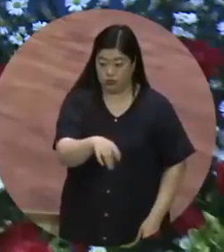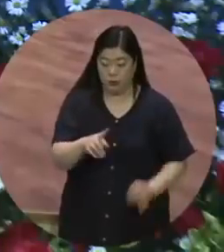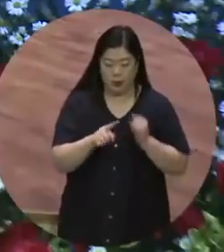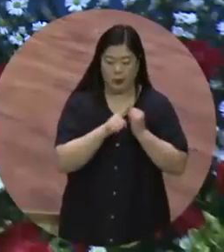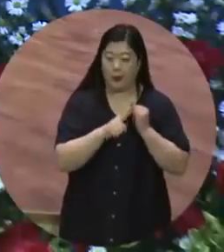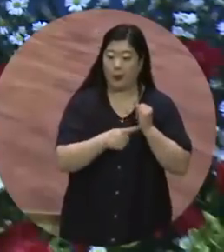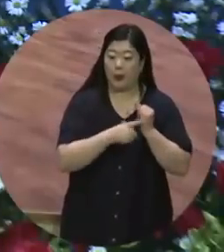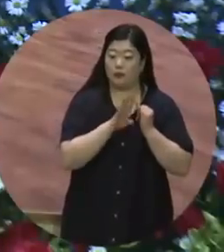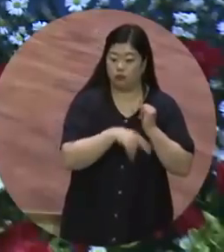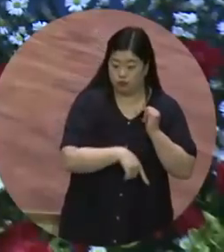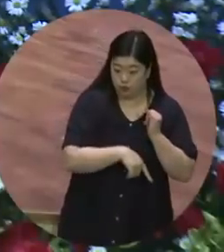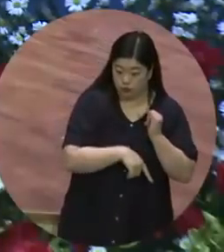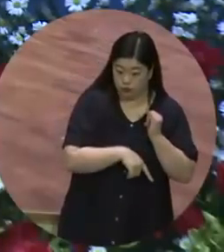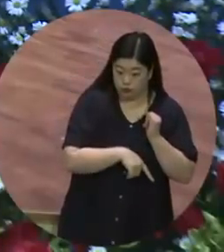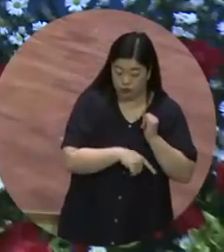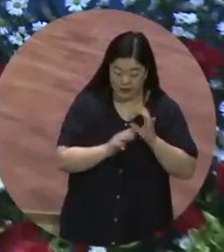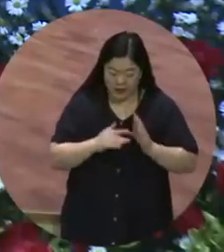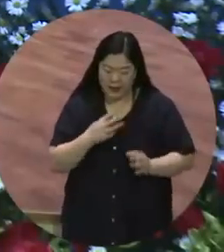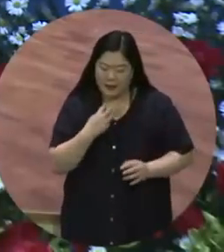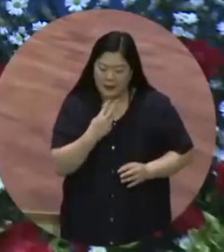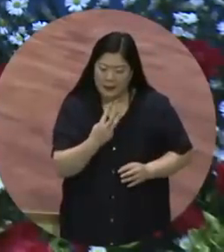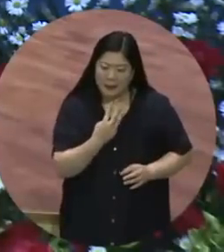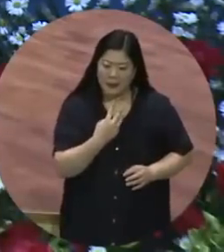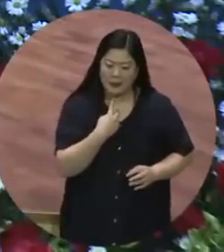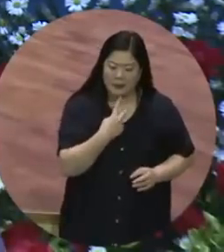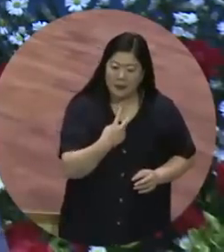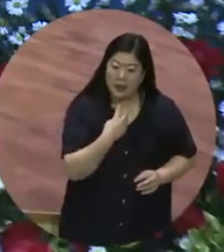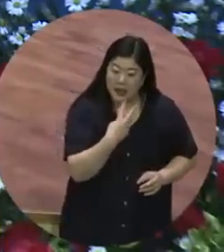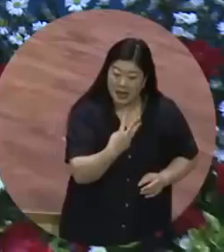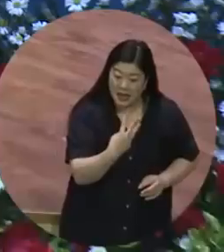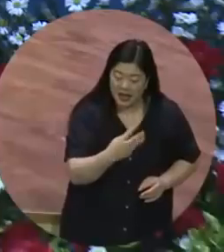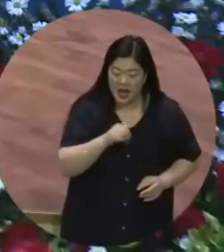소년부, 중등부, 고등부, 모든 기관, 각 부서,